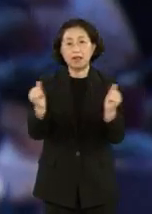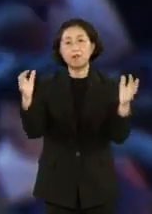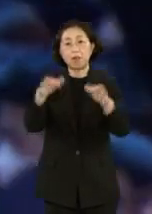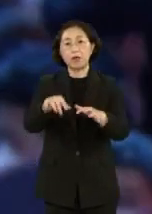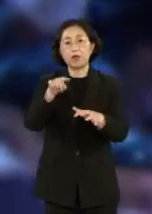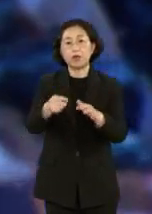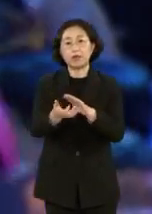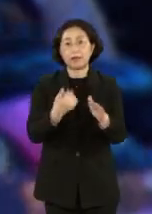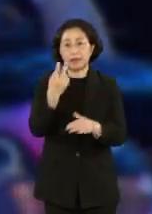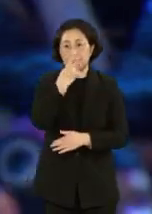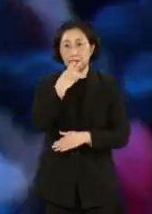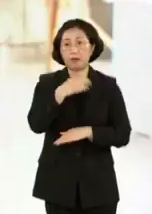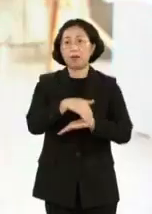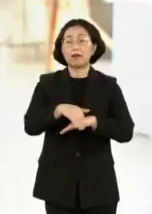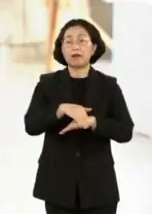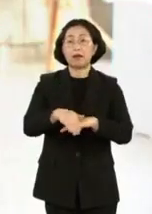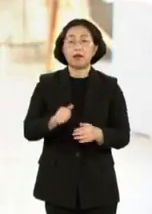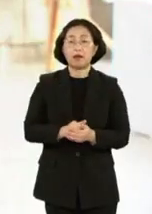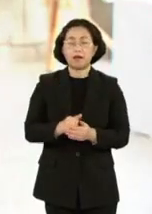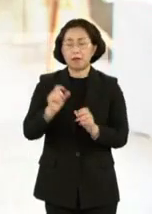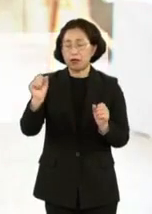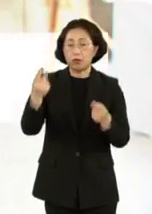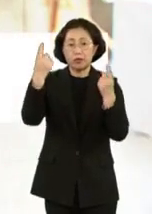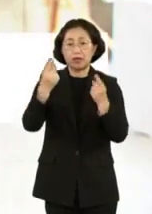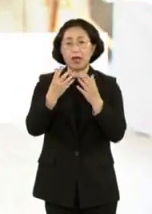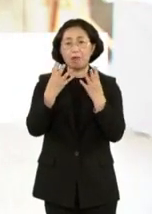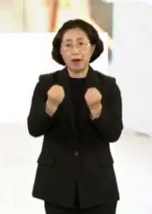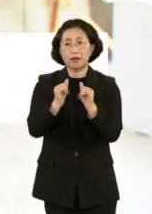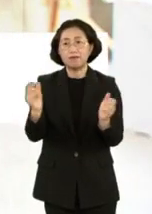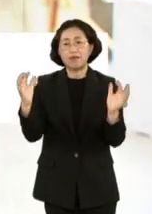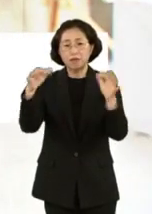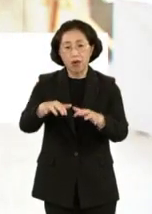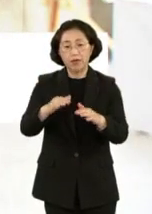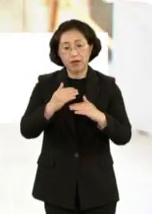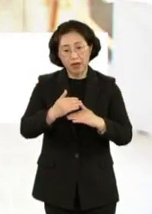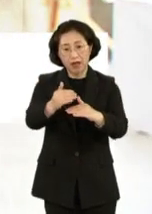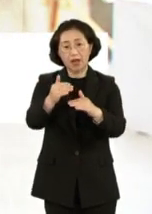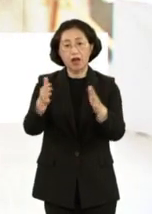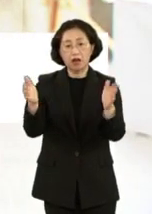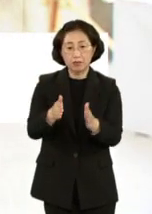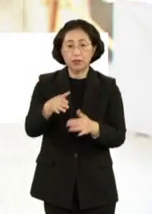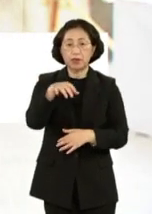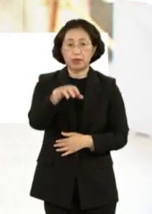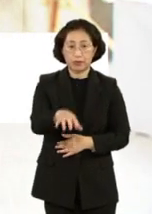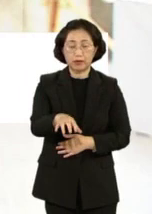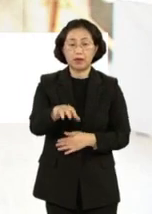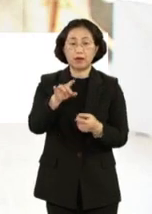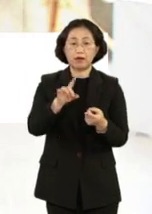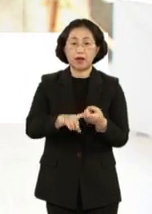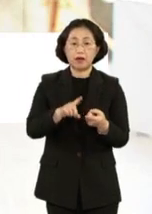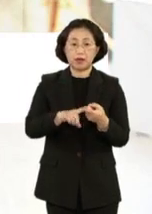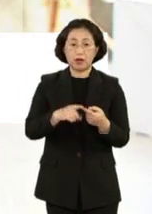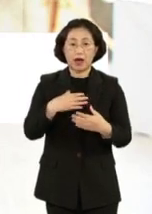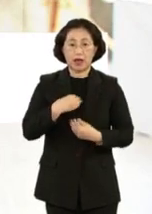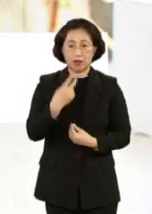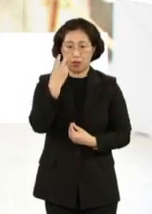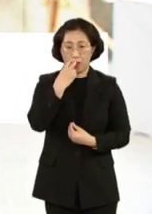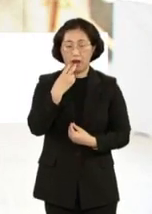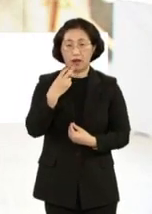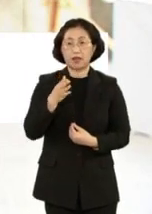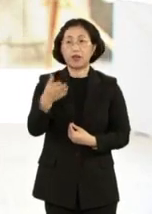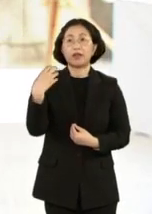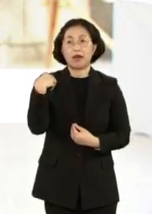했습니다. 순간적으로 많은 인파들이 모일 수 있는 그런 계단이라든지 협소한 공간에 대해서는 그 안전관리 요원을